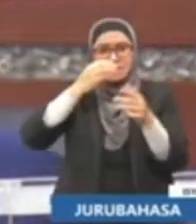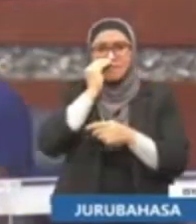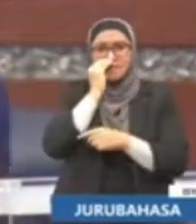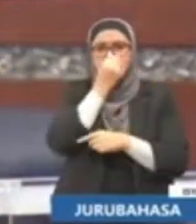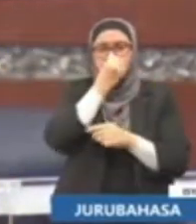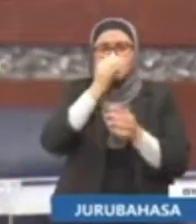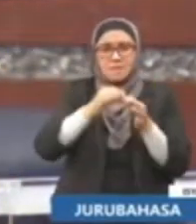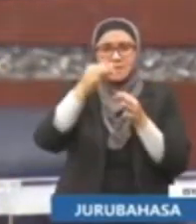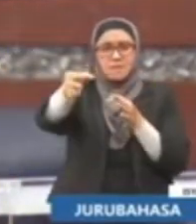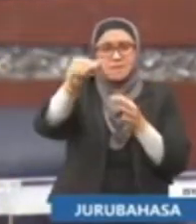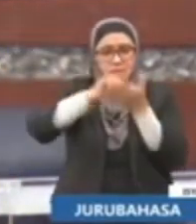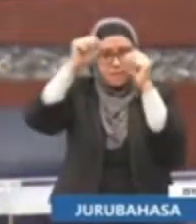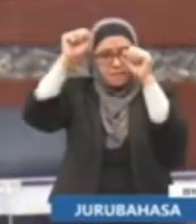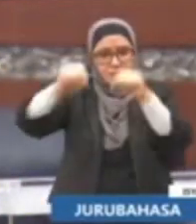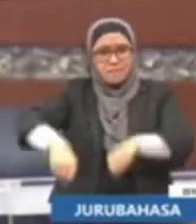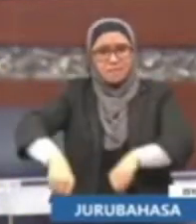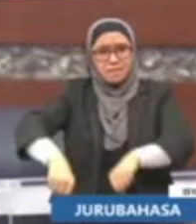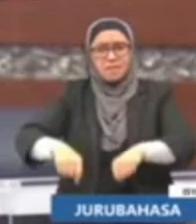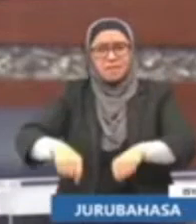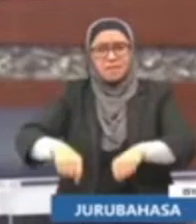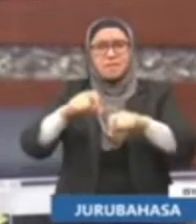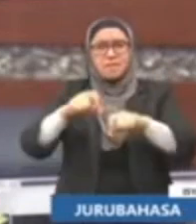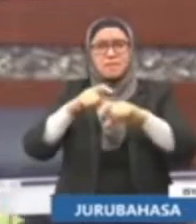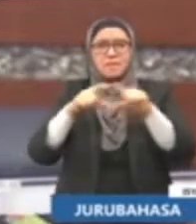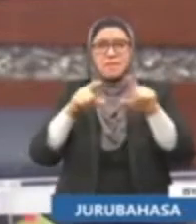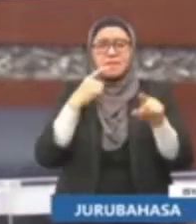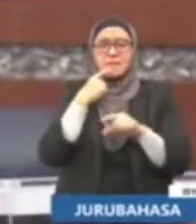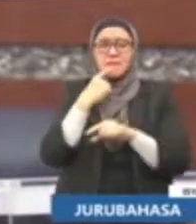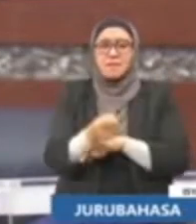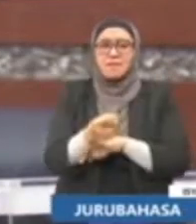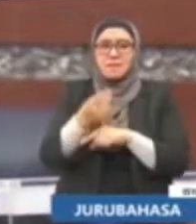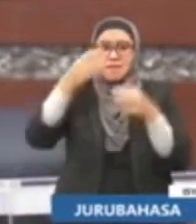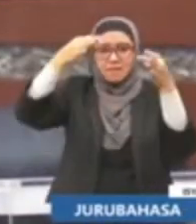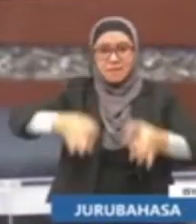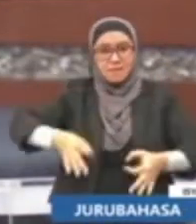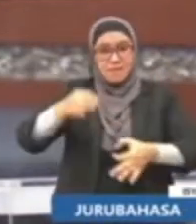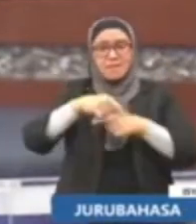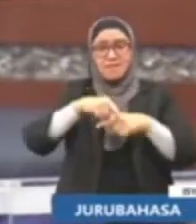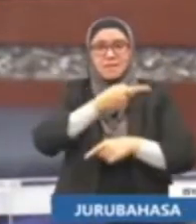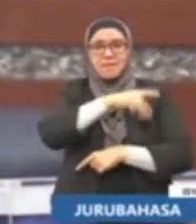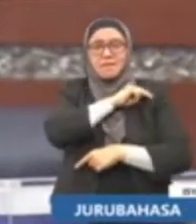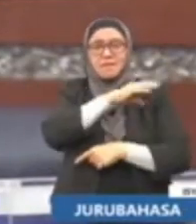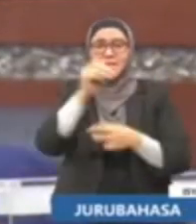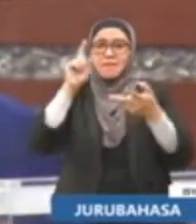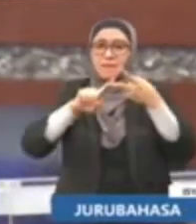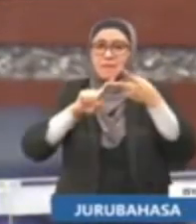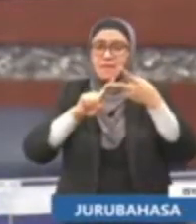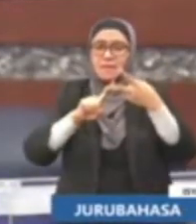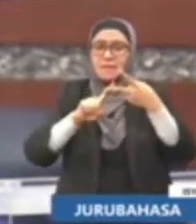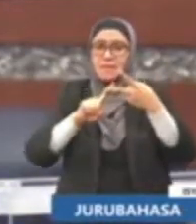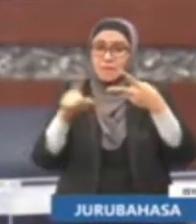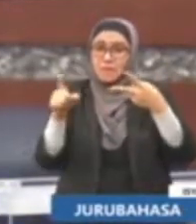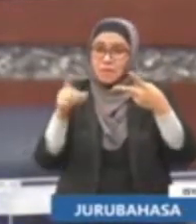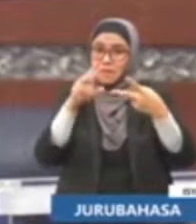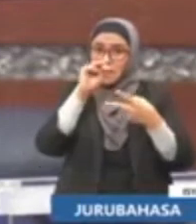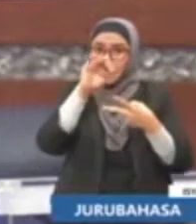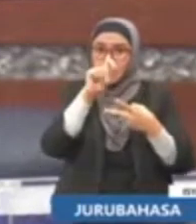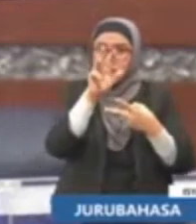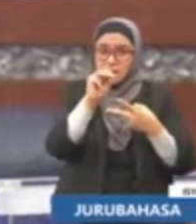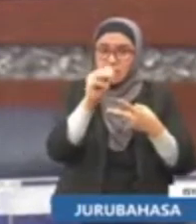keduanya ada kain ini saya Timur Turki akan kita lanjutkan bagi dilanjutkan lagi untuk satu